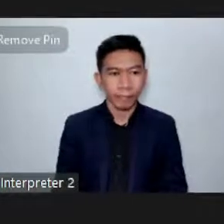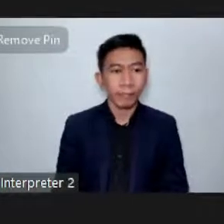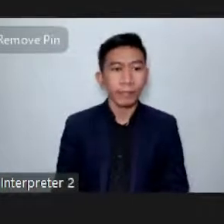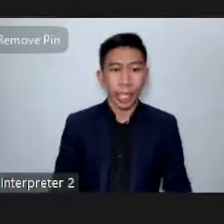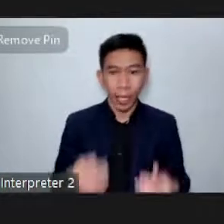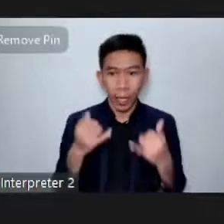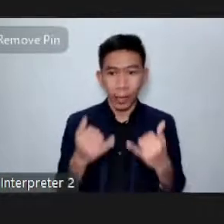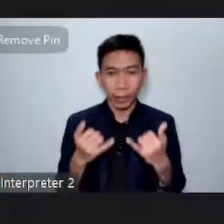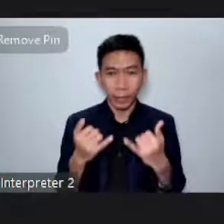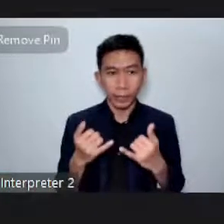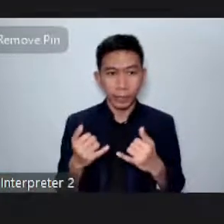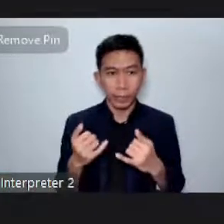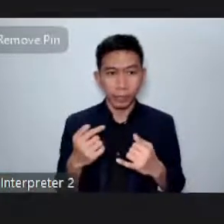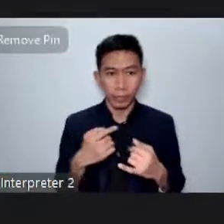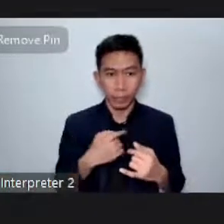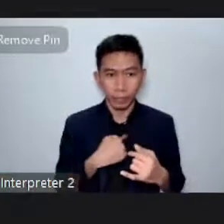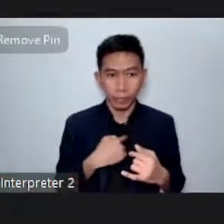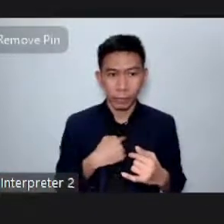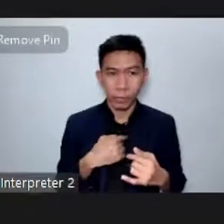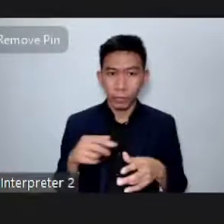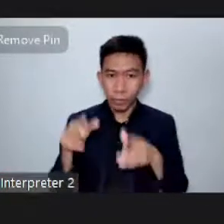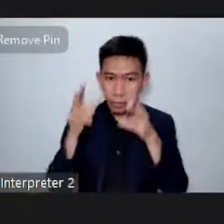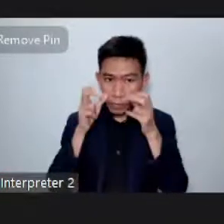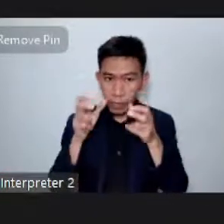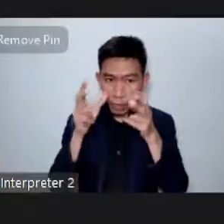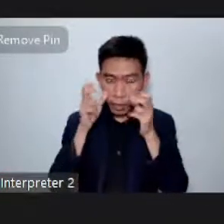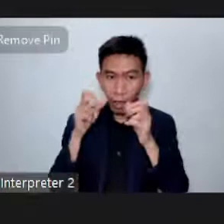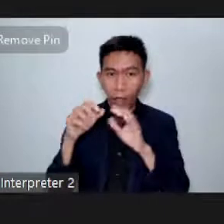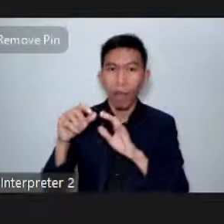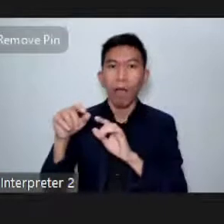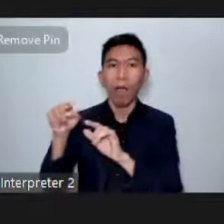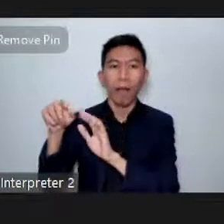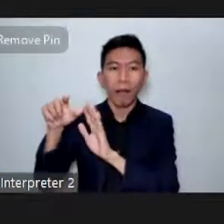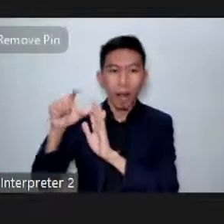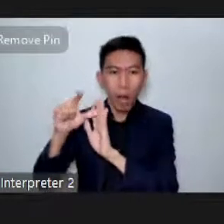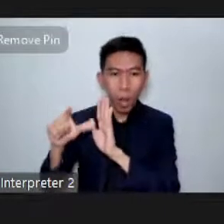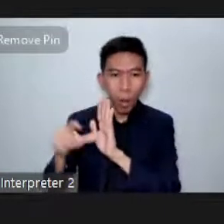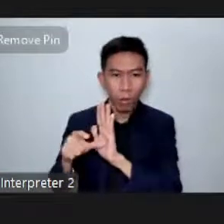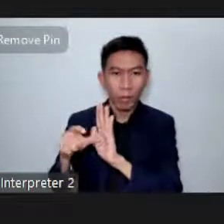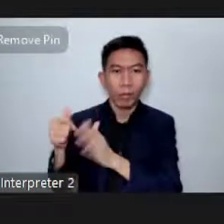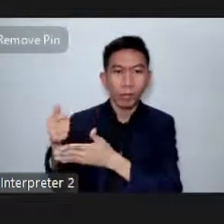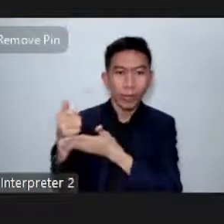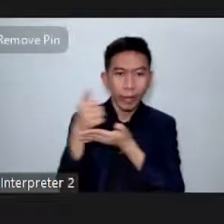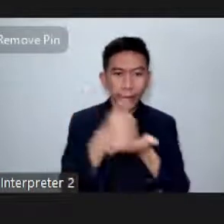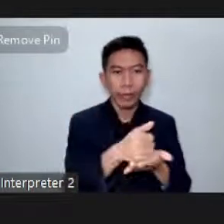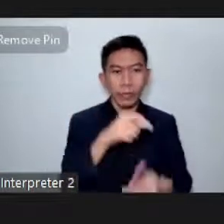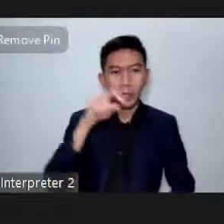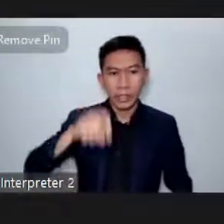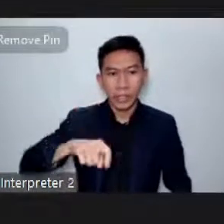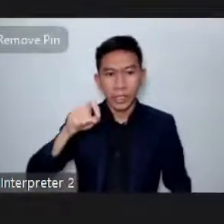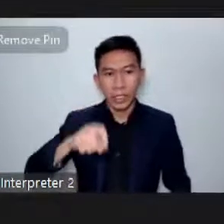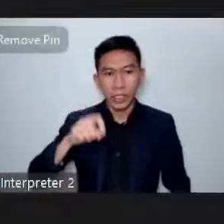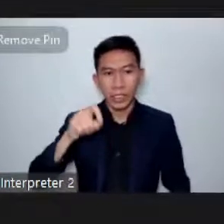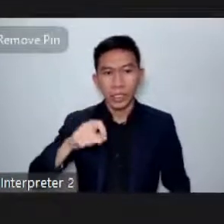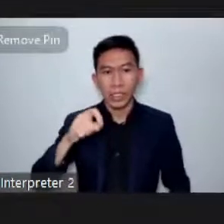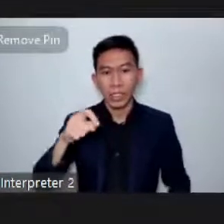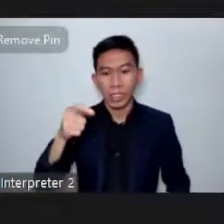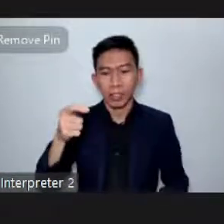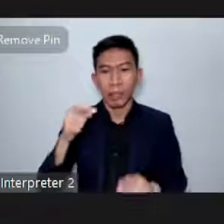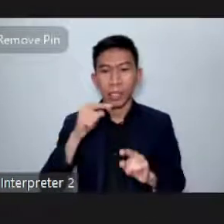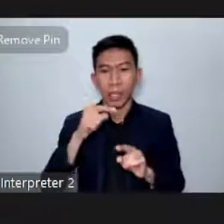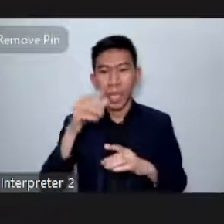Ngayon po ay nakapakinay kami ng may batas sa ating pamala na makatulong sa mga